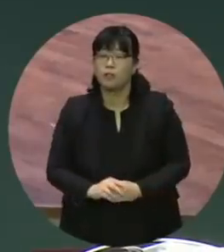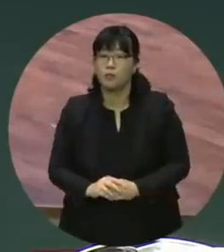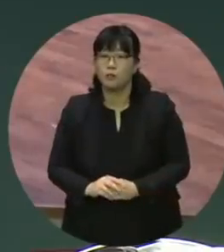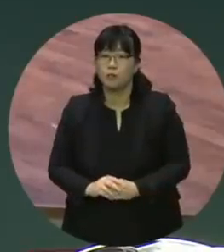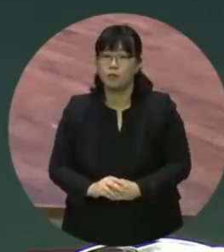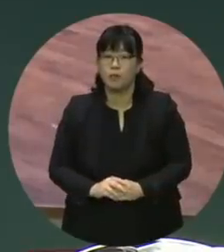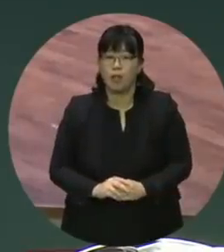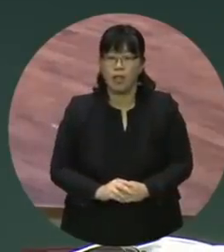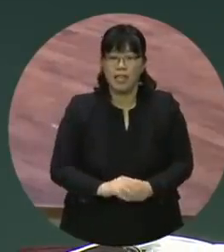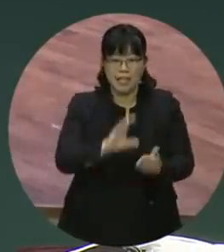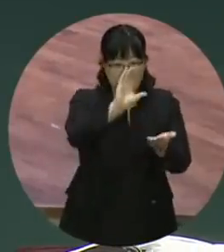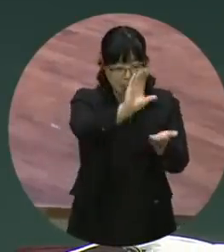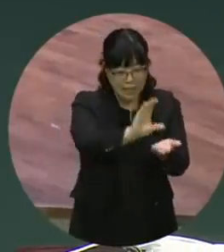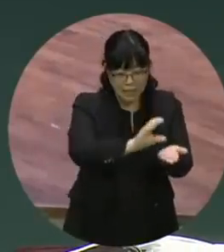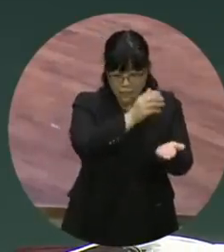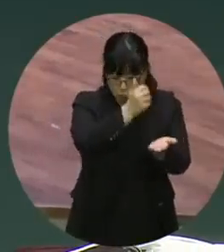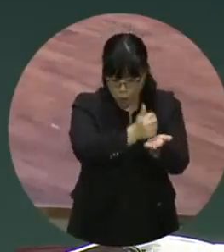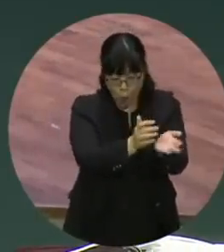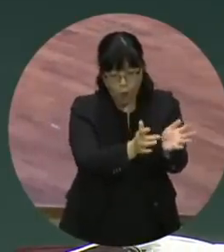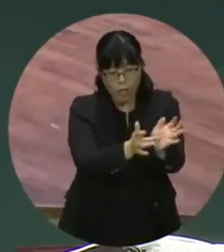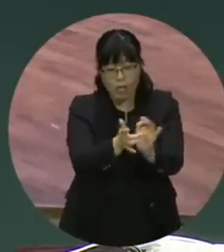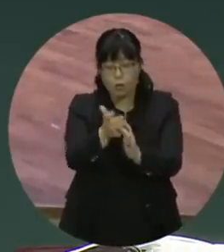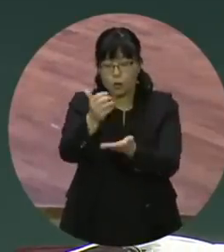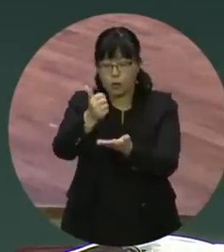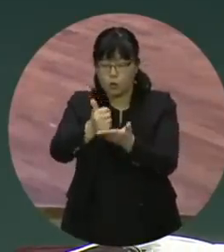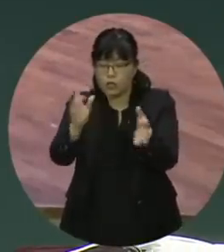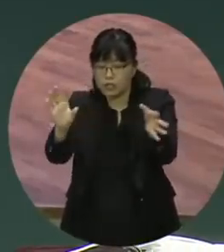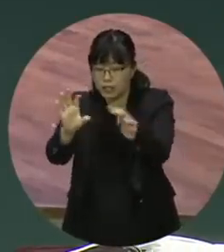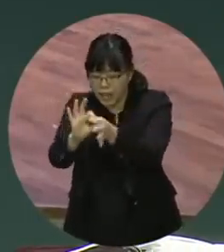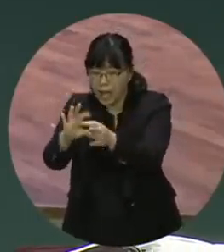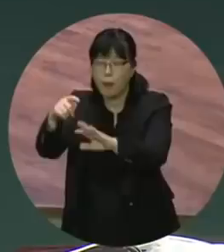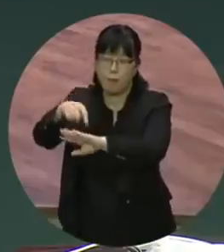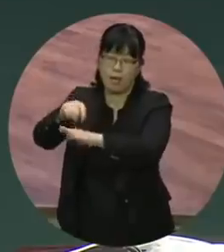자, 그리스도 예수의 마음 그랬어요.